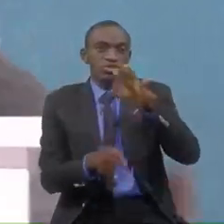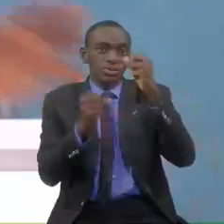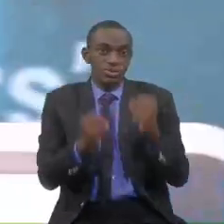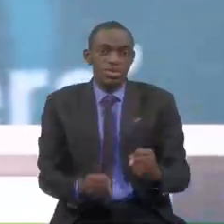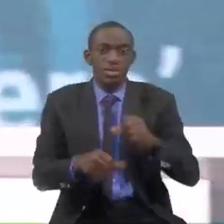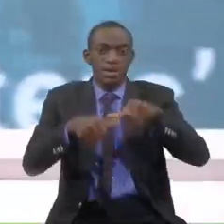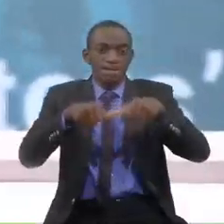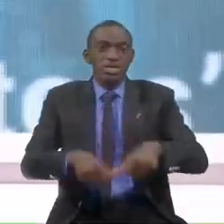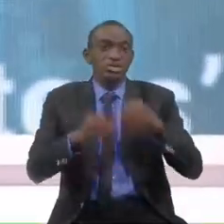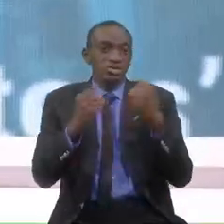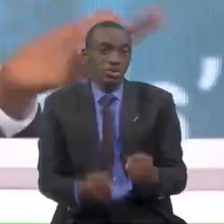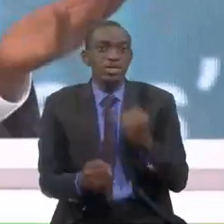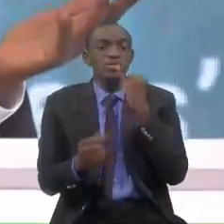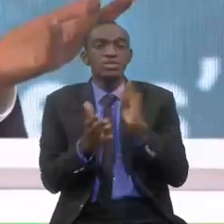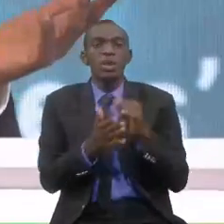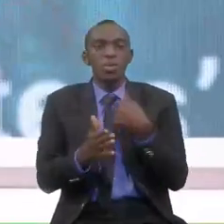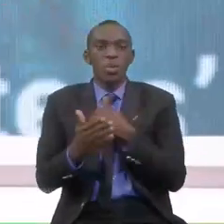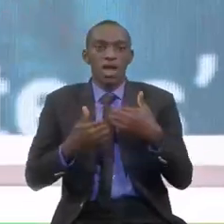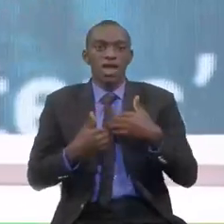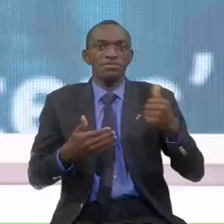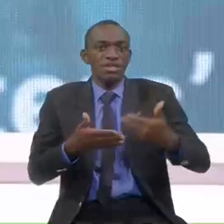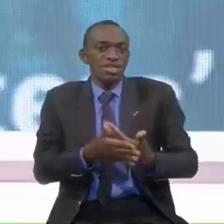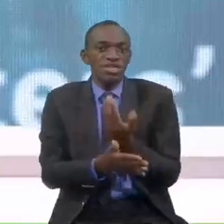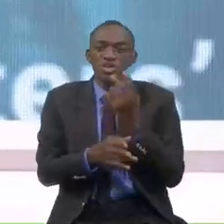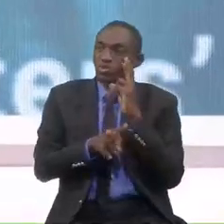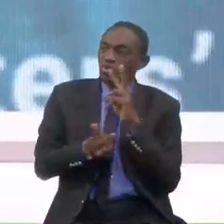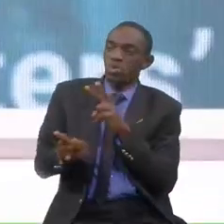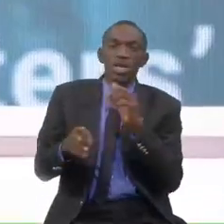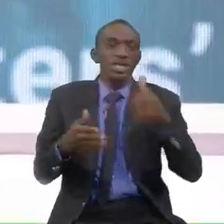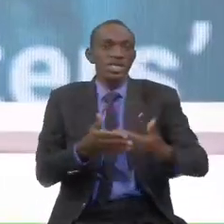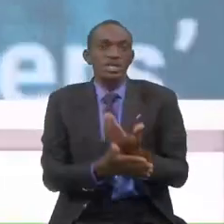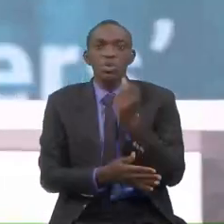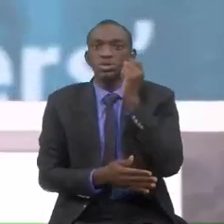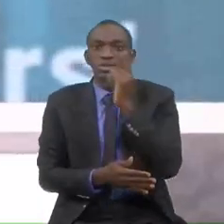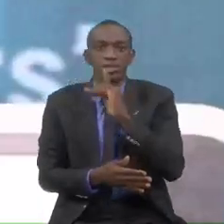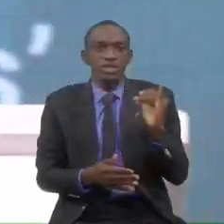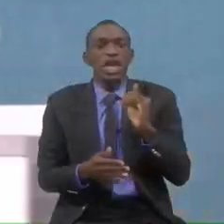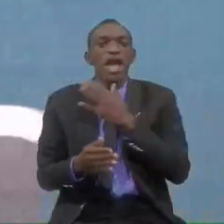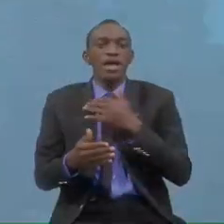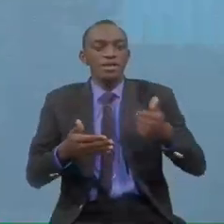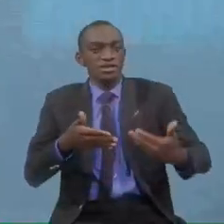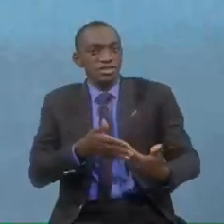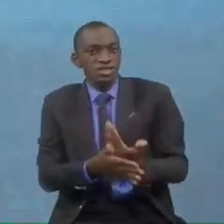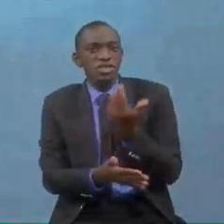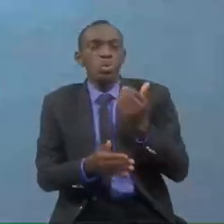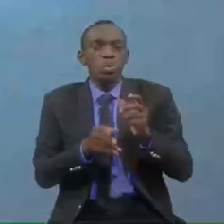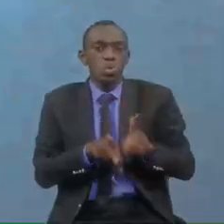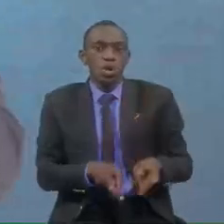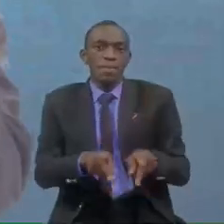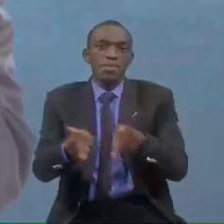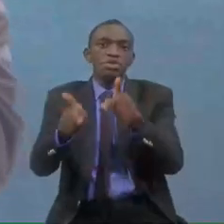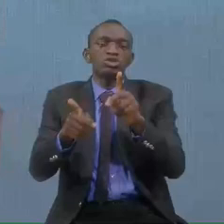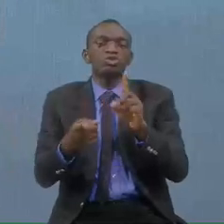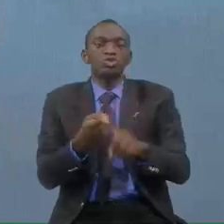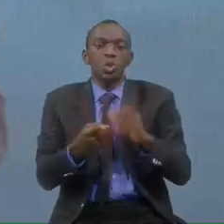spirituelle constante, c'est que nous ayons une nouvelle vue, une nouvelle compréhension, une nouvelle